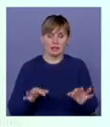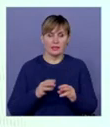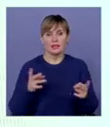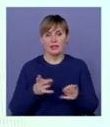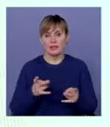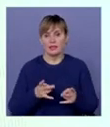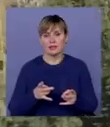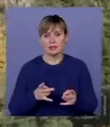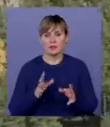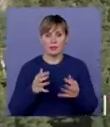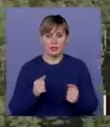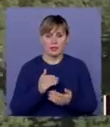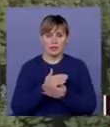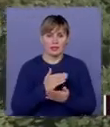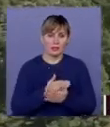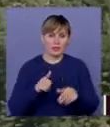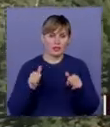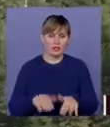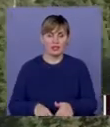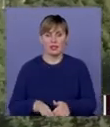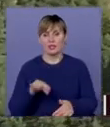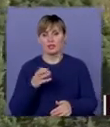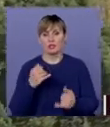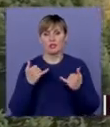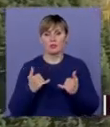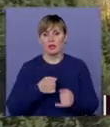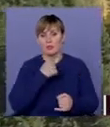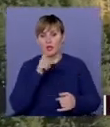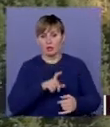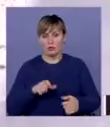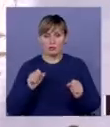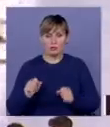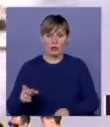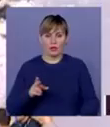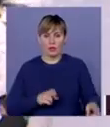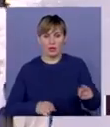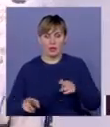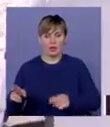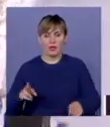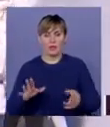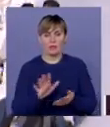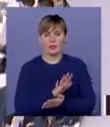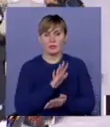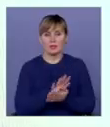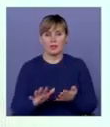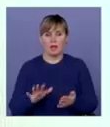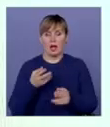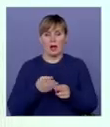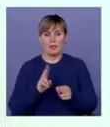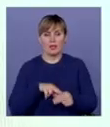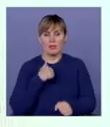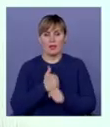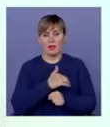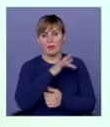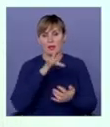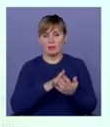будут приняты системные решения. Кстати, теперь пожилые люди смогут кататься на катке Медеус совершенно бесплатно. Об этом глава